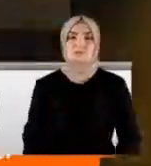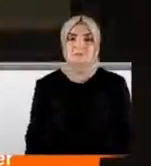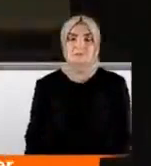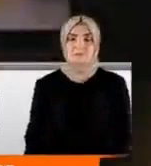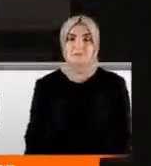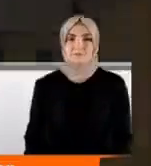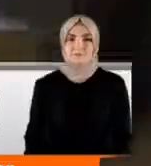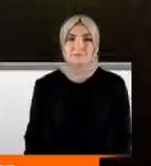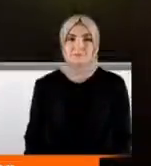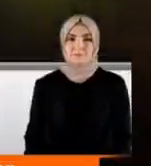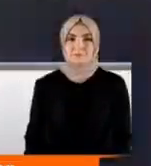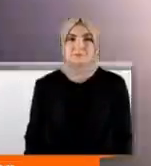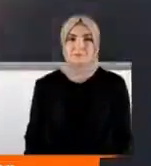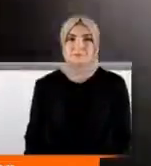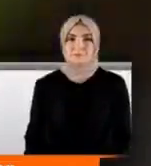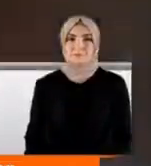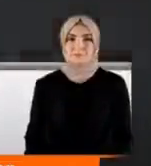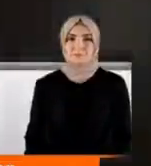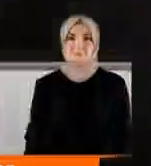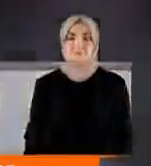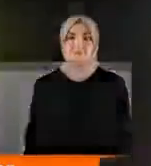Let him go! Let him go!